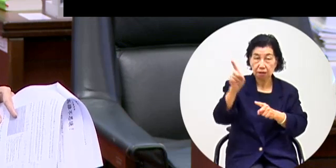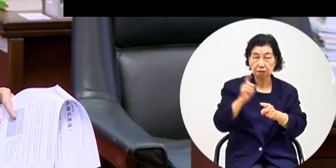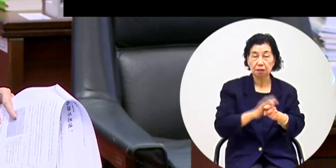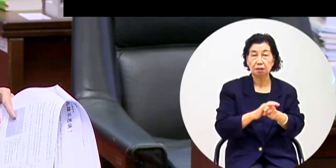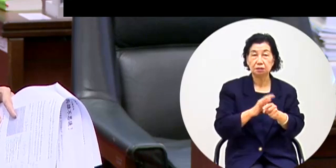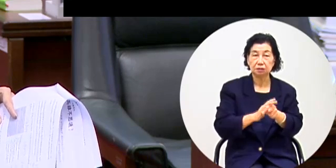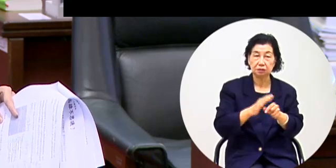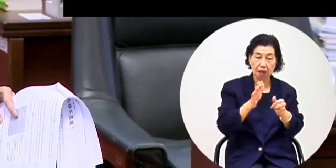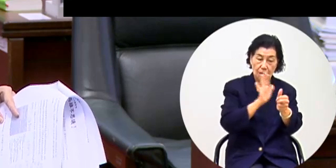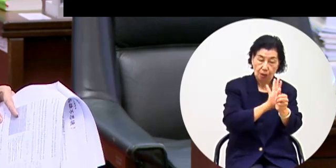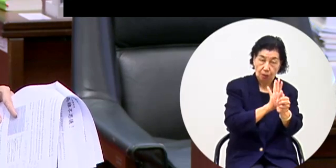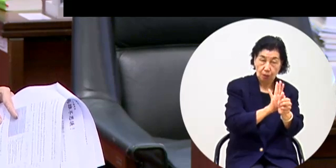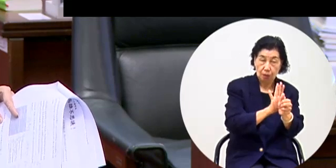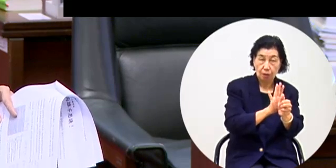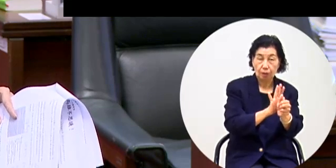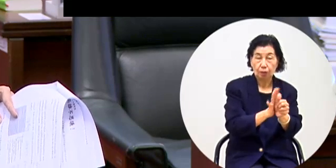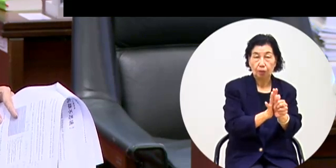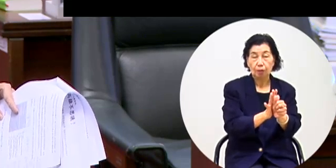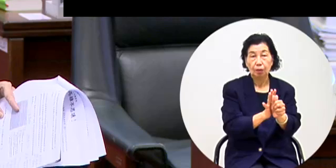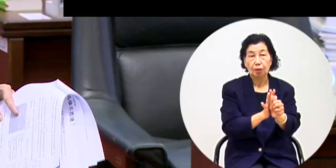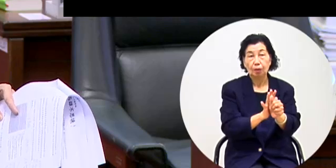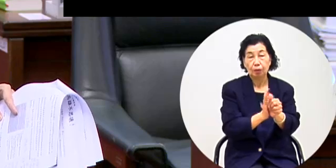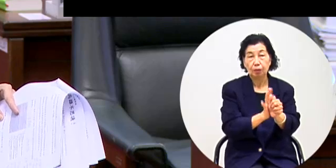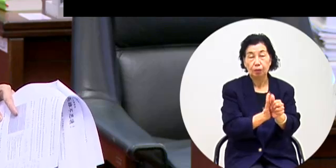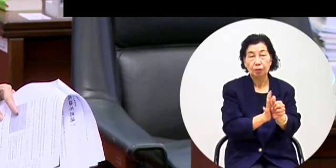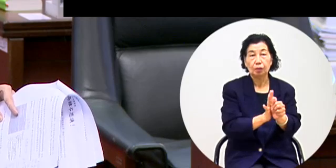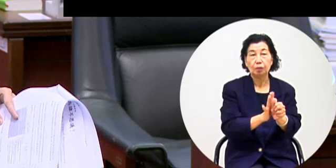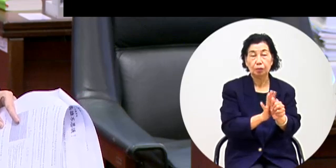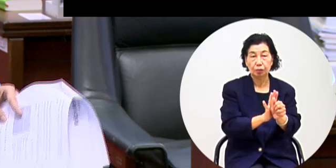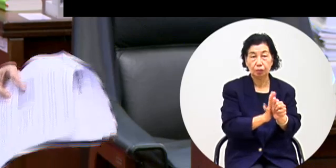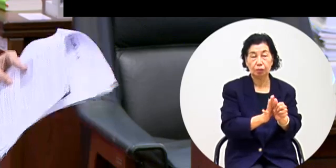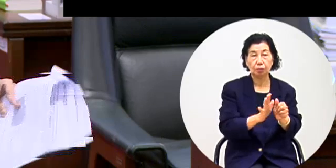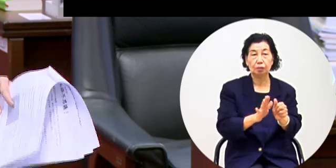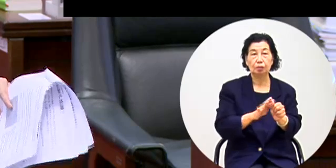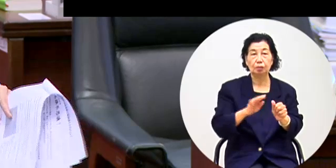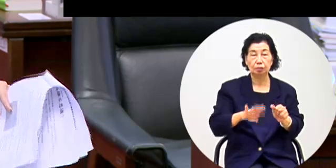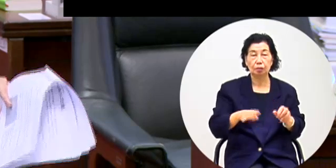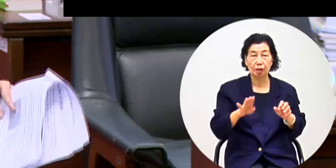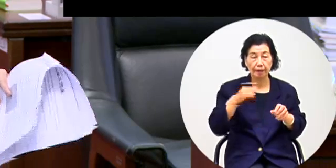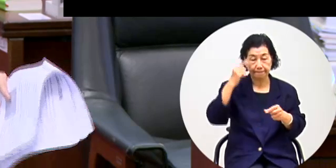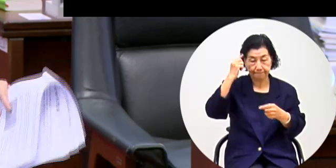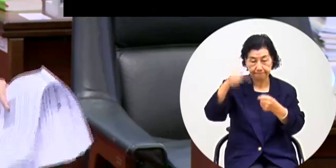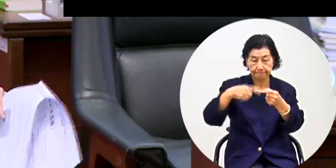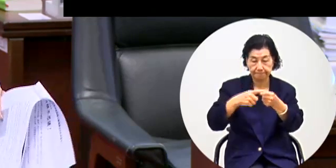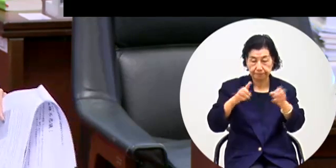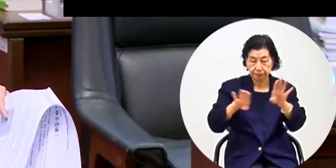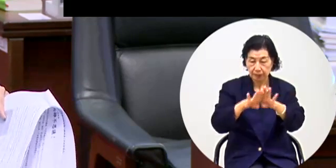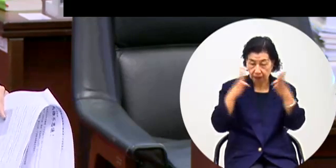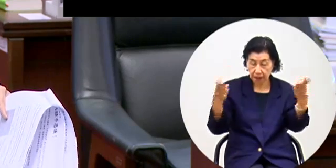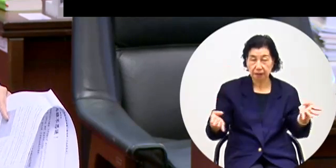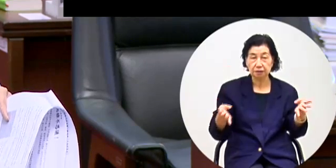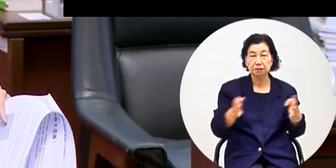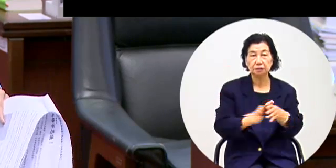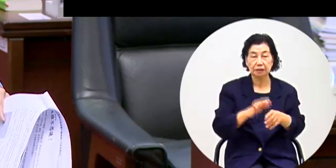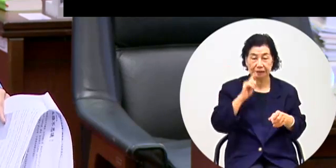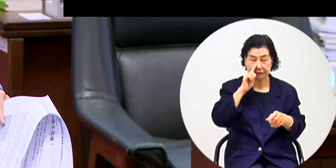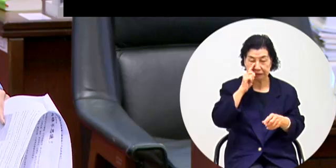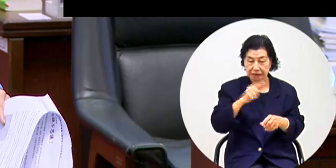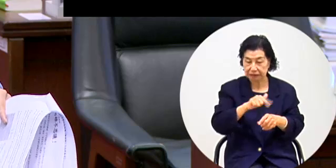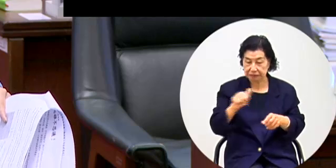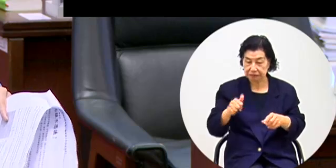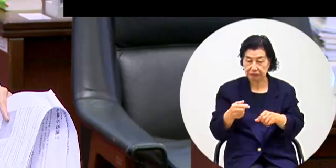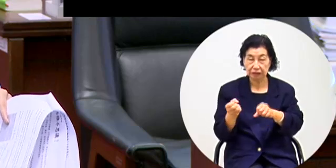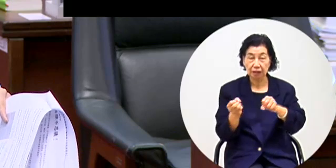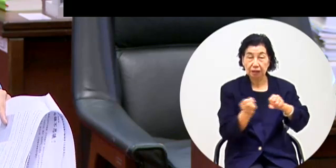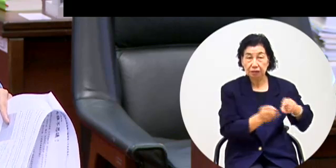们明年一月起，咱都卖给因收因的粪扫。另外呢，第二个就是说，在这边的已经记账的这些部分啦，拜